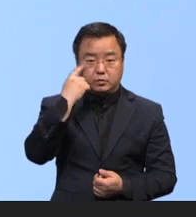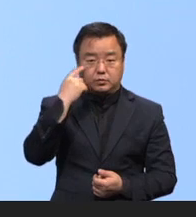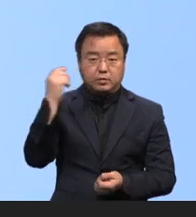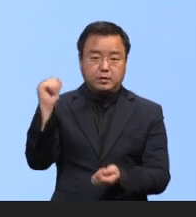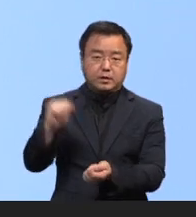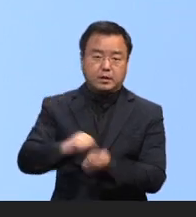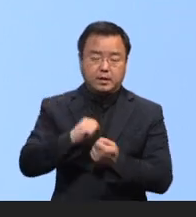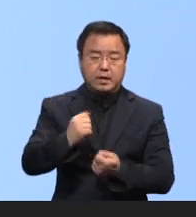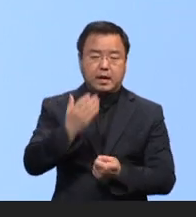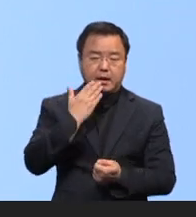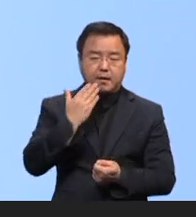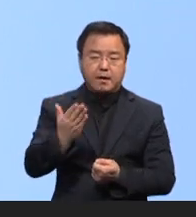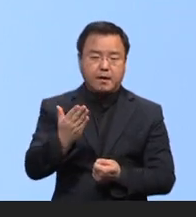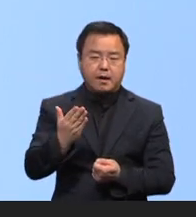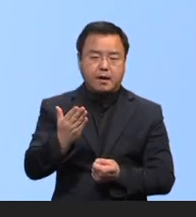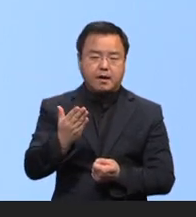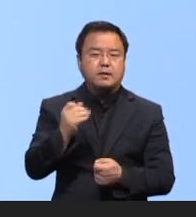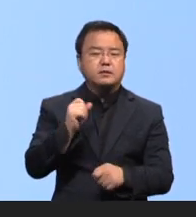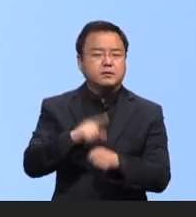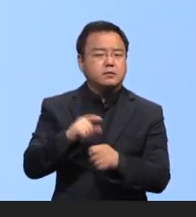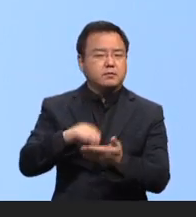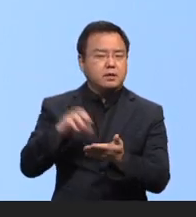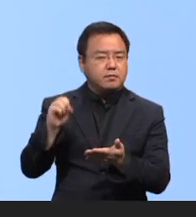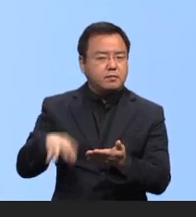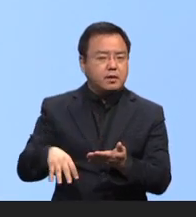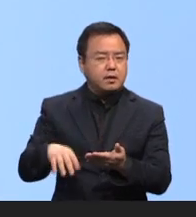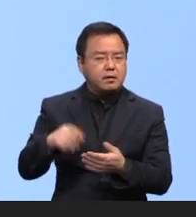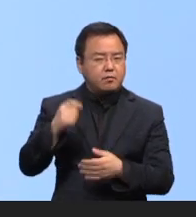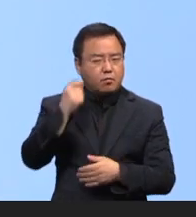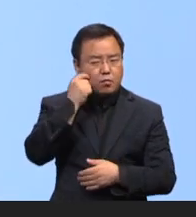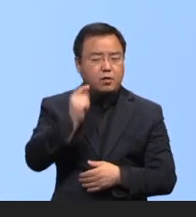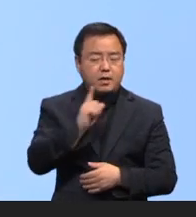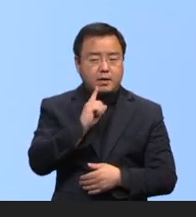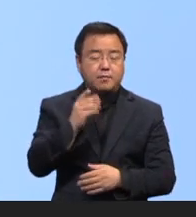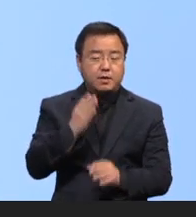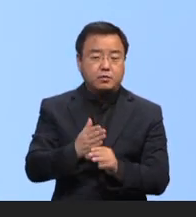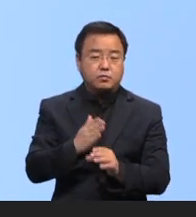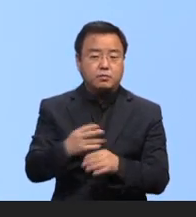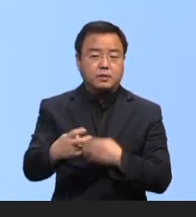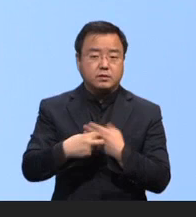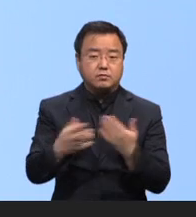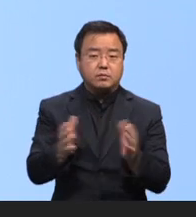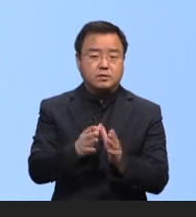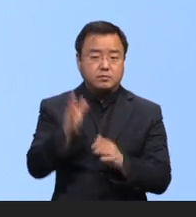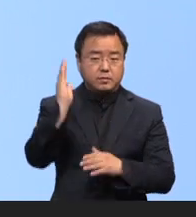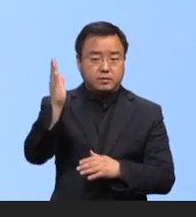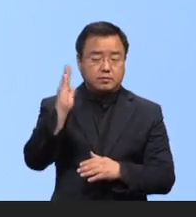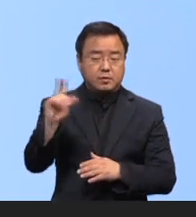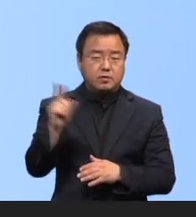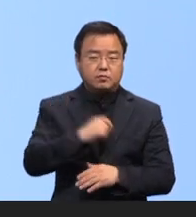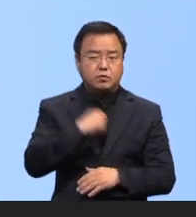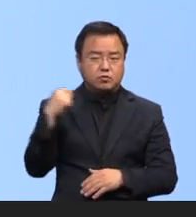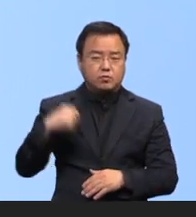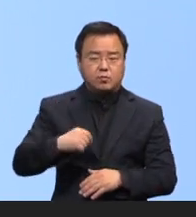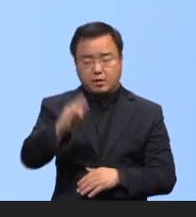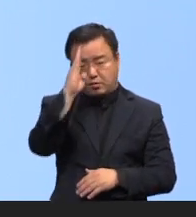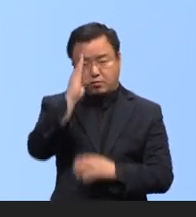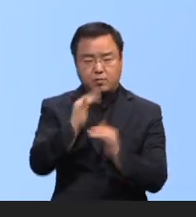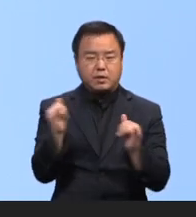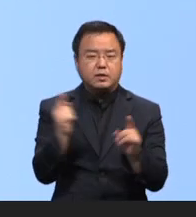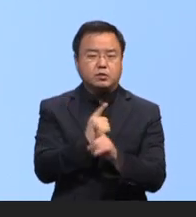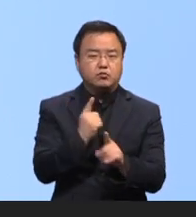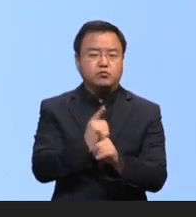가능성 이제 배제할 수 없는 것은 사실입니다 그 의학계에서 지금 보고 있는 바에 따르면 그 중국에서 이제 환자를 치료하던 류진이